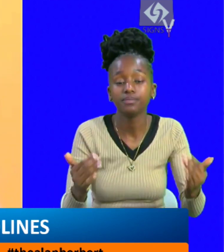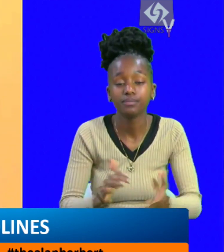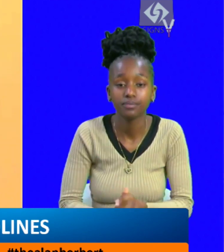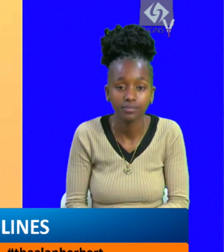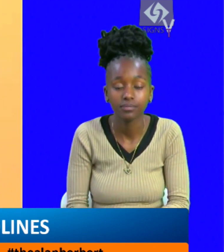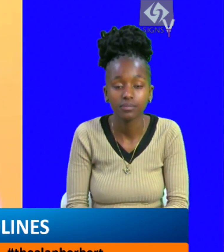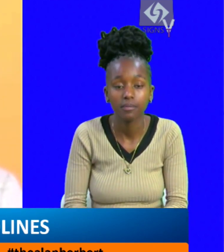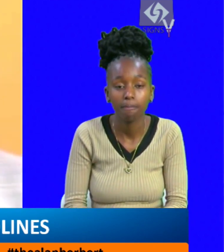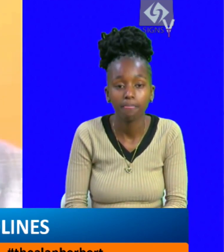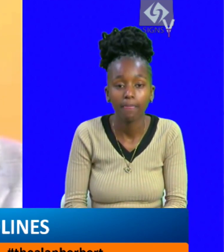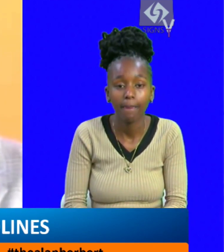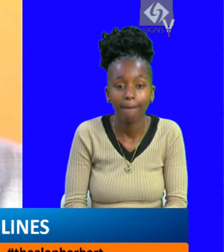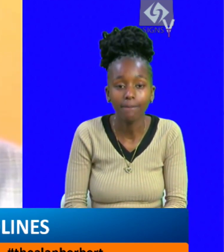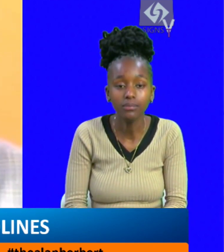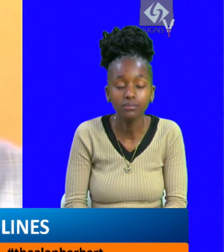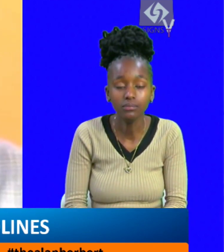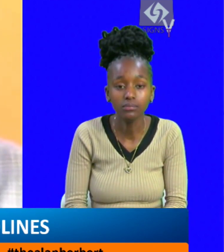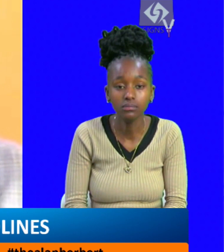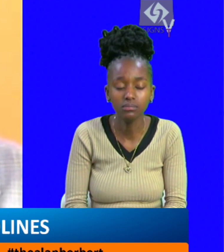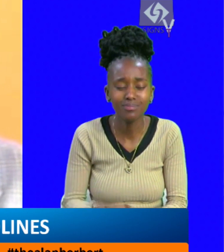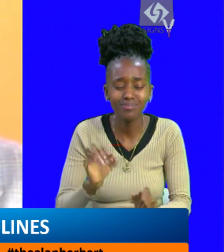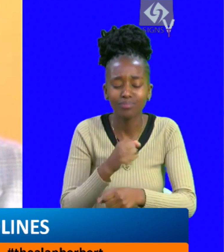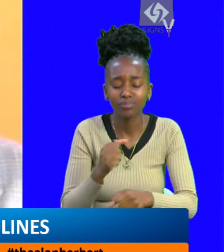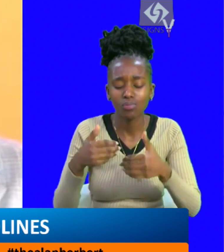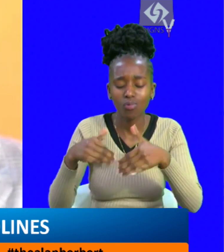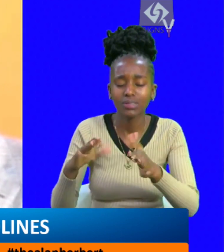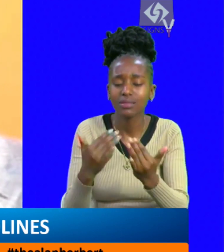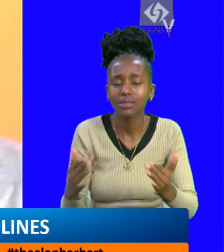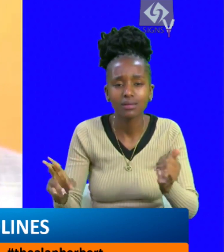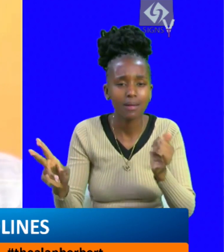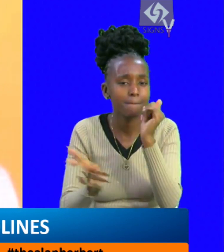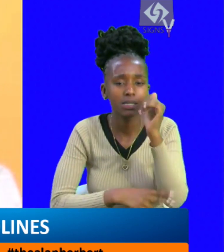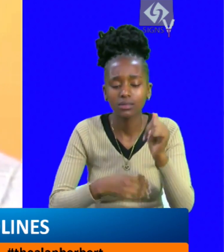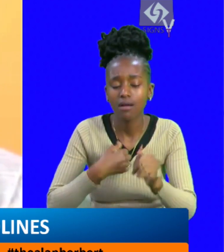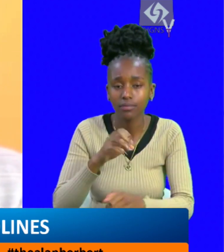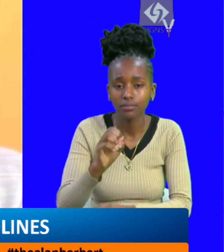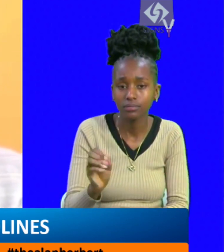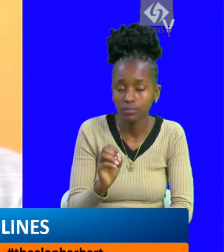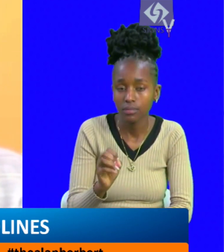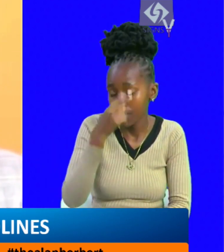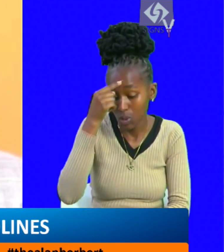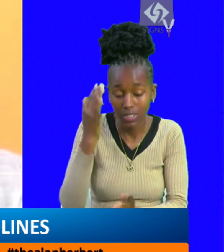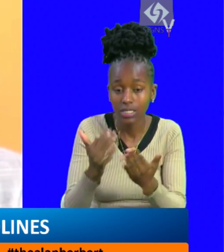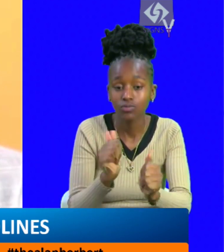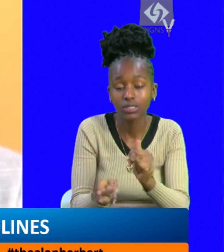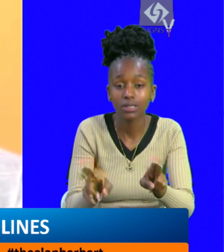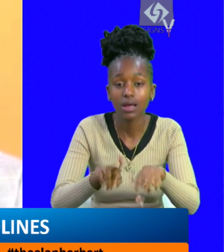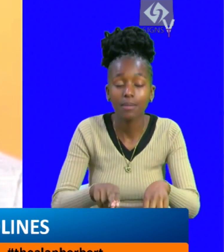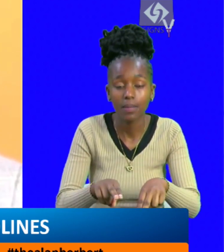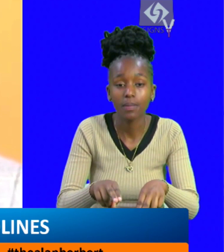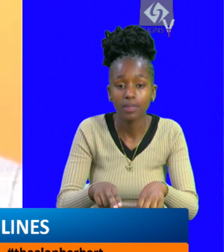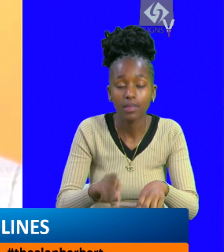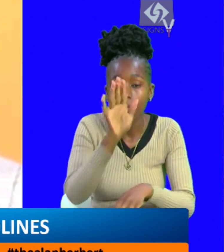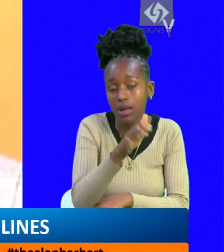ukweli. Ikafuata uongo. The current Finance Act is a fraud to Kenyans. There was